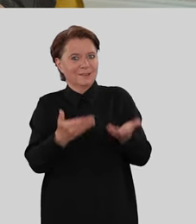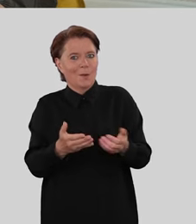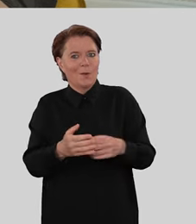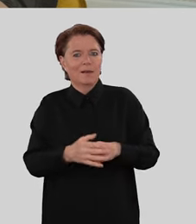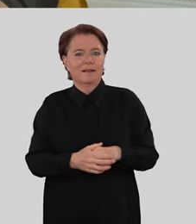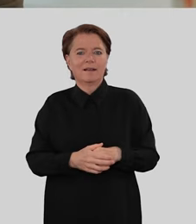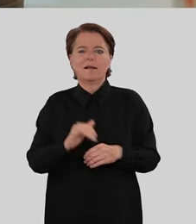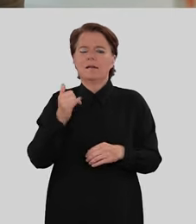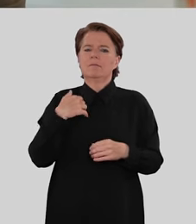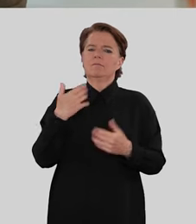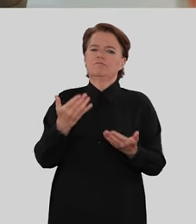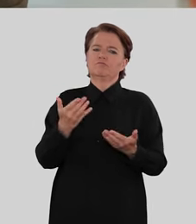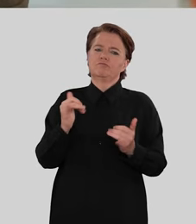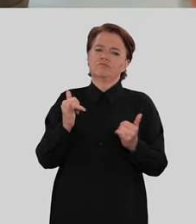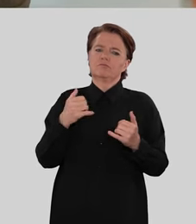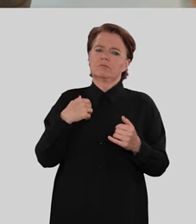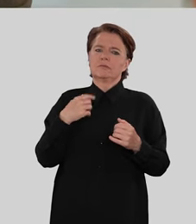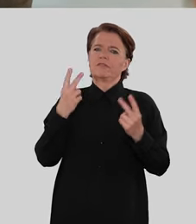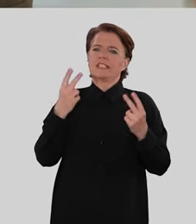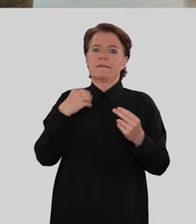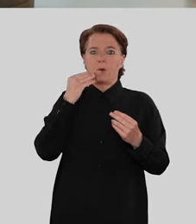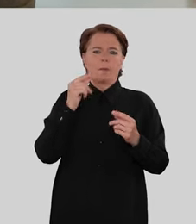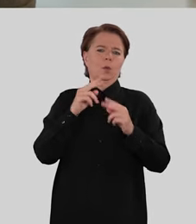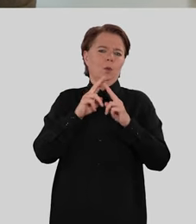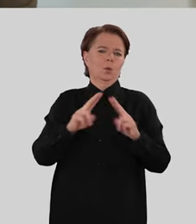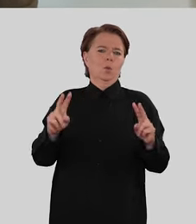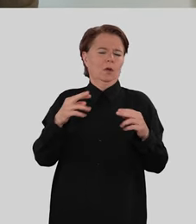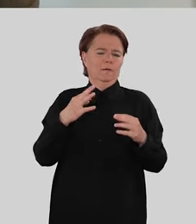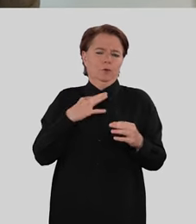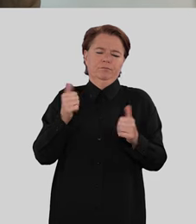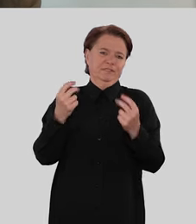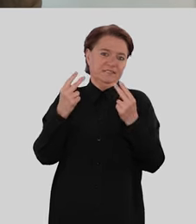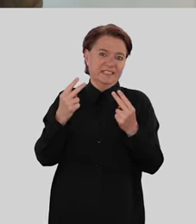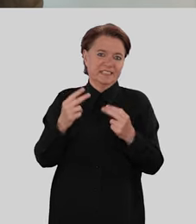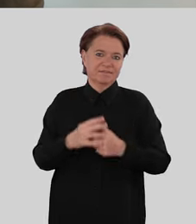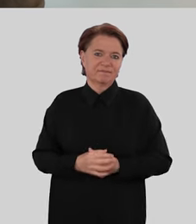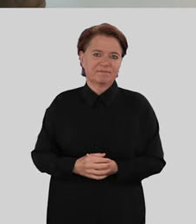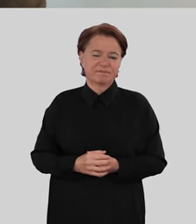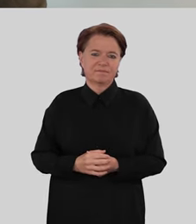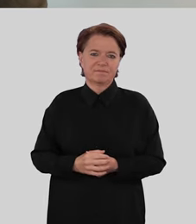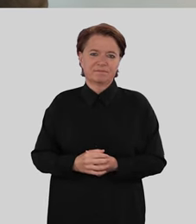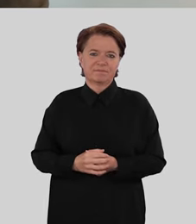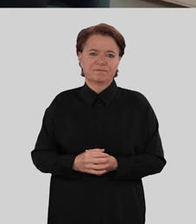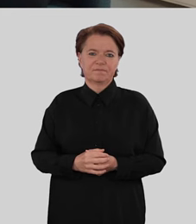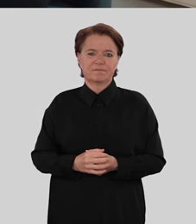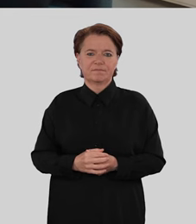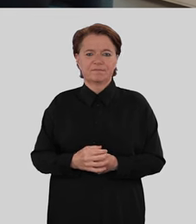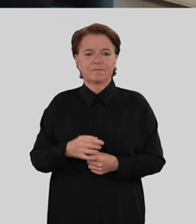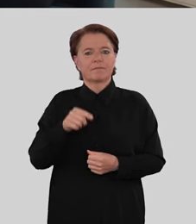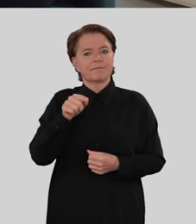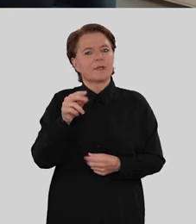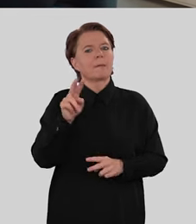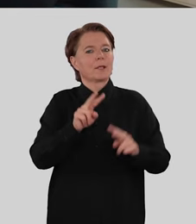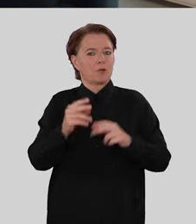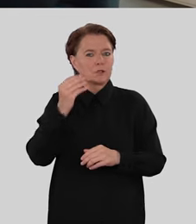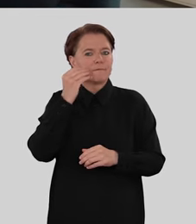gekommen, dass eben auch so Ruhe eine viel größere Rolle spielt. Das ist ein